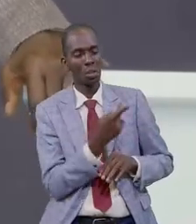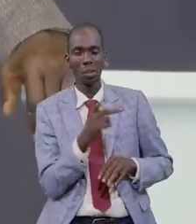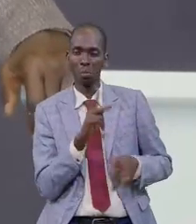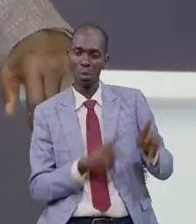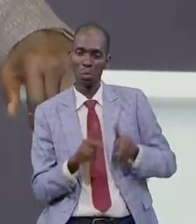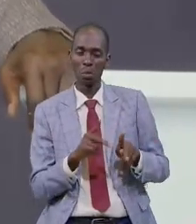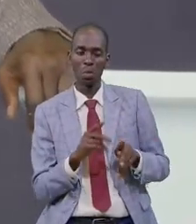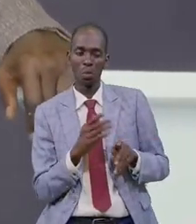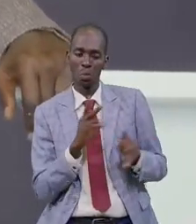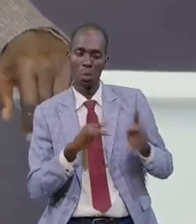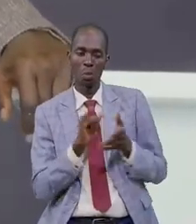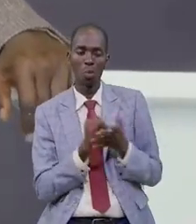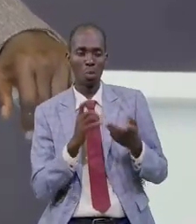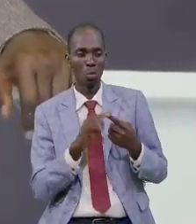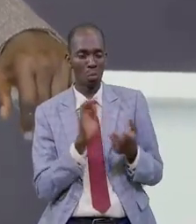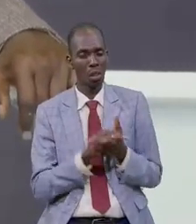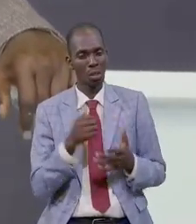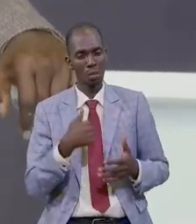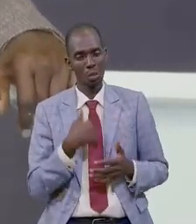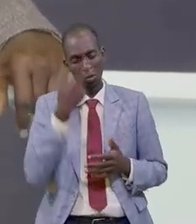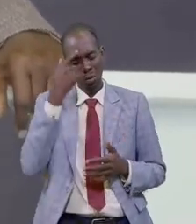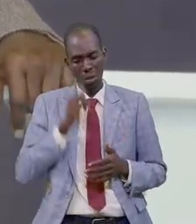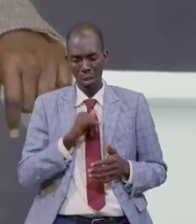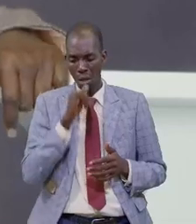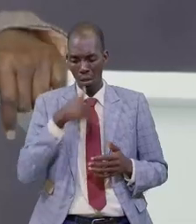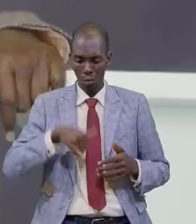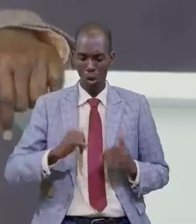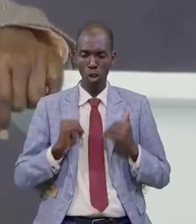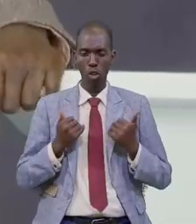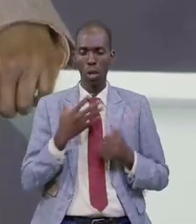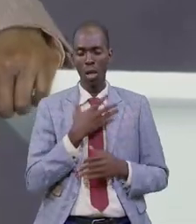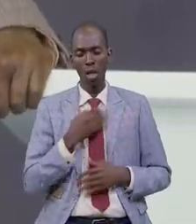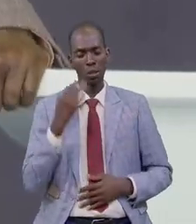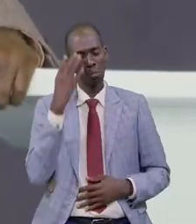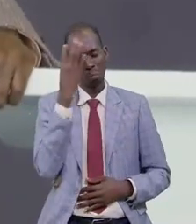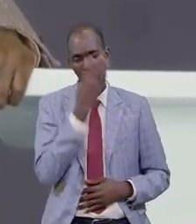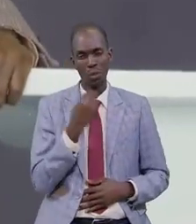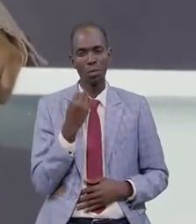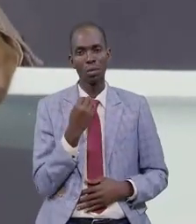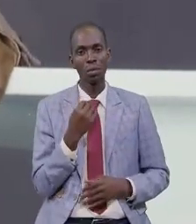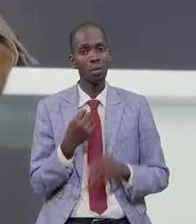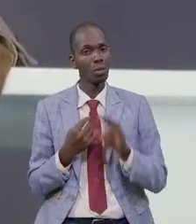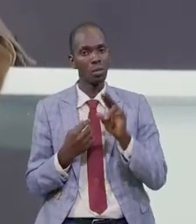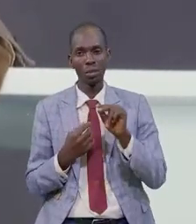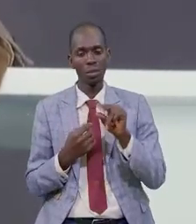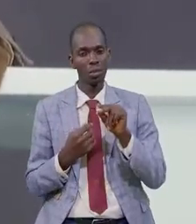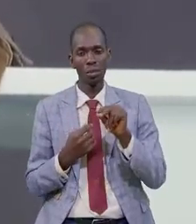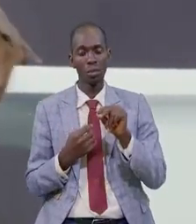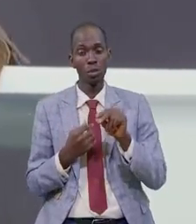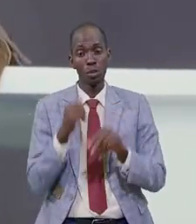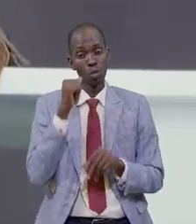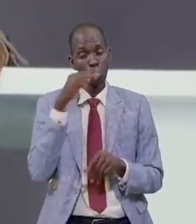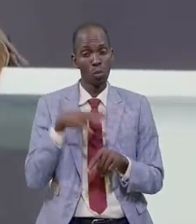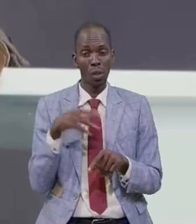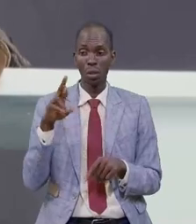on peut voir que je suis assez belle pour me marier encore non elle avait connu